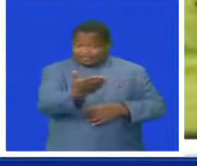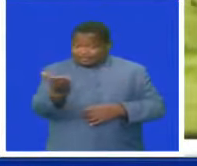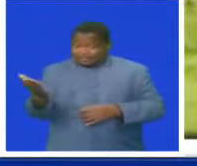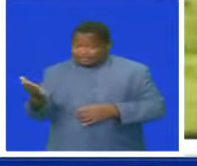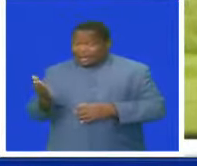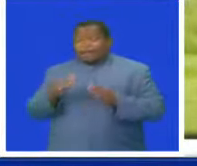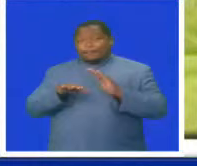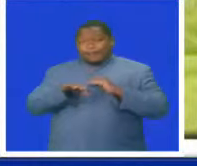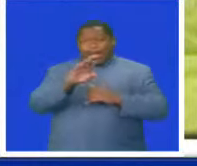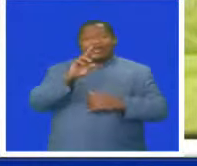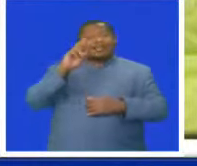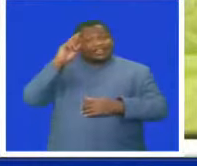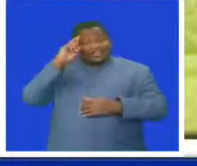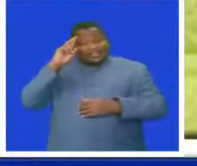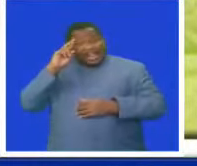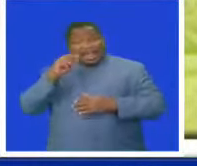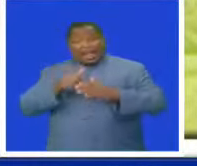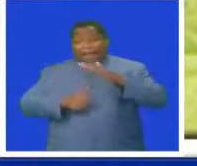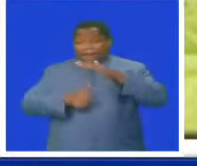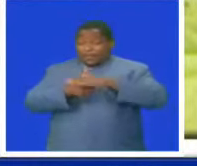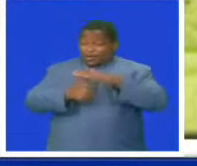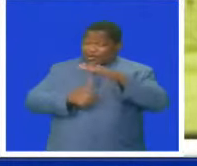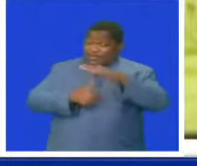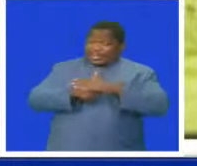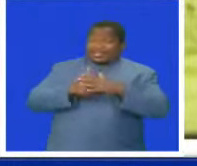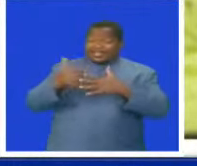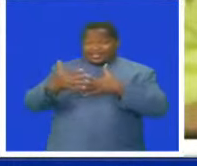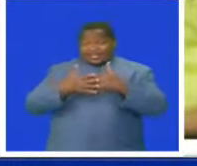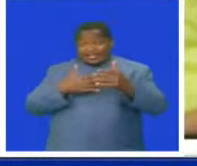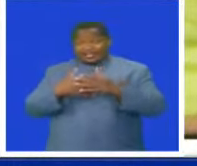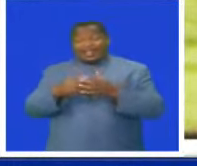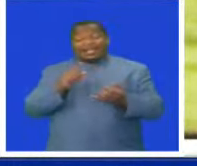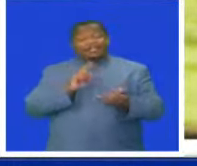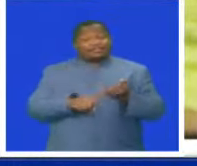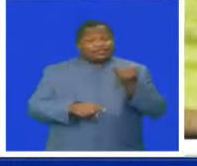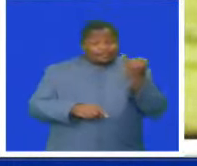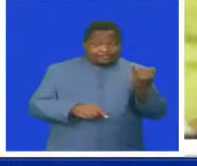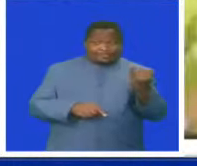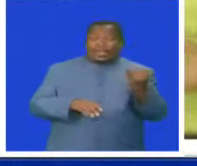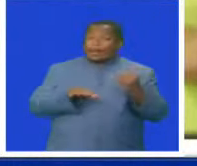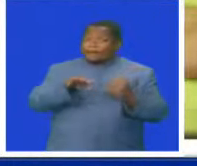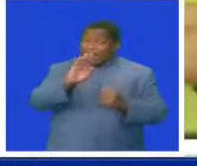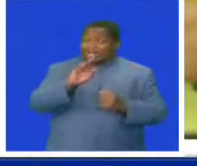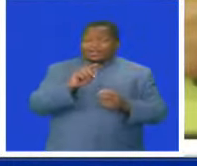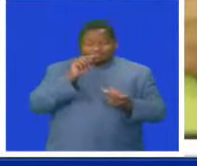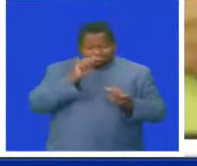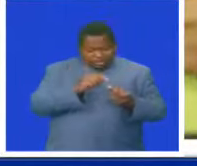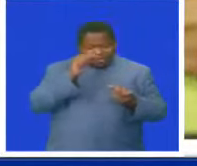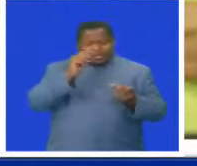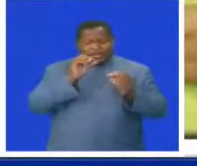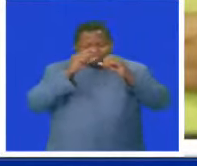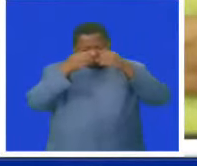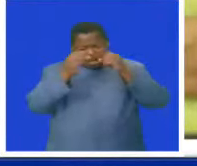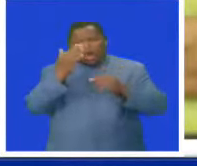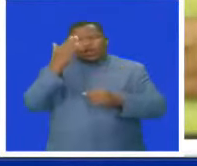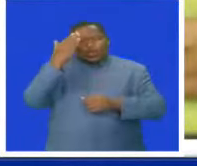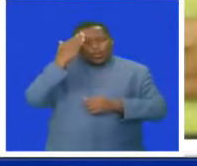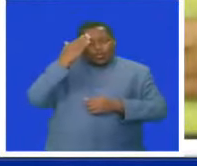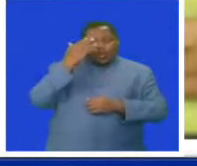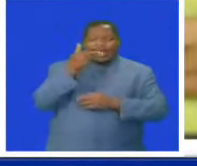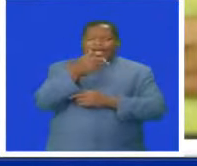nalo nyaka sokusho njalo. Uma ngabe solo mangabe nje lokusimelana ukhona lo ngathi simo sakhe utokele